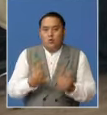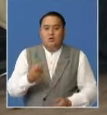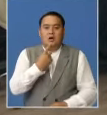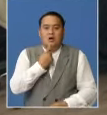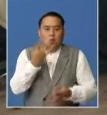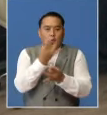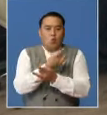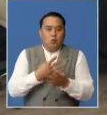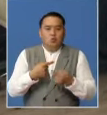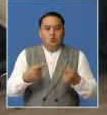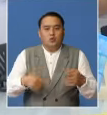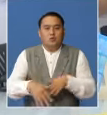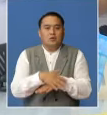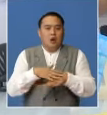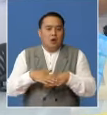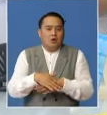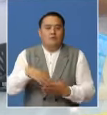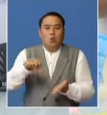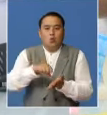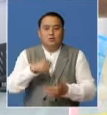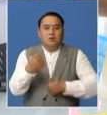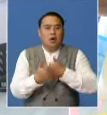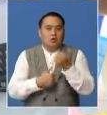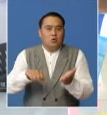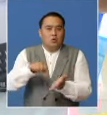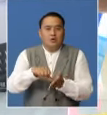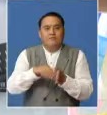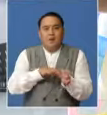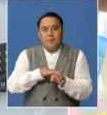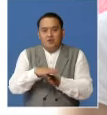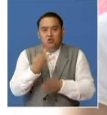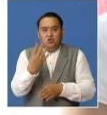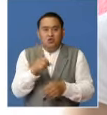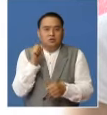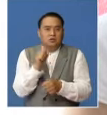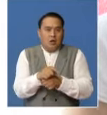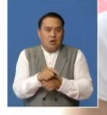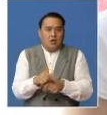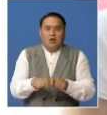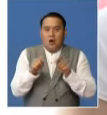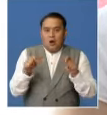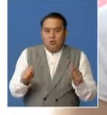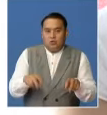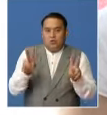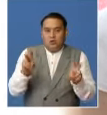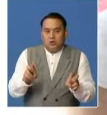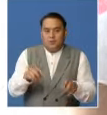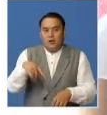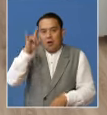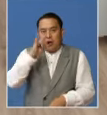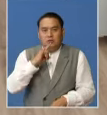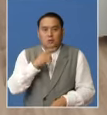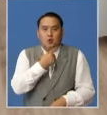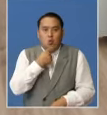языкам и культуре других народов. Участникам состязания предстояло выполнить 4 задания. Это раскрыть содержание и тему текста на